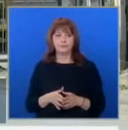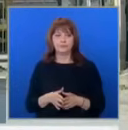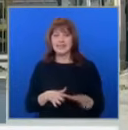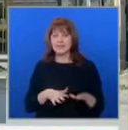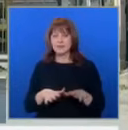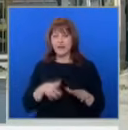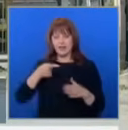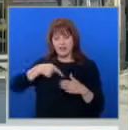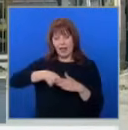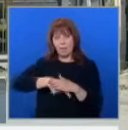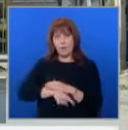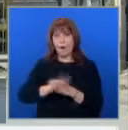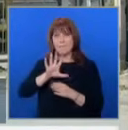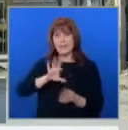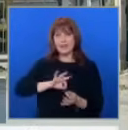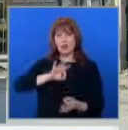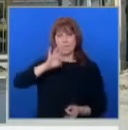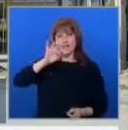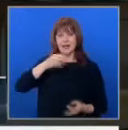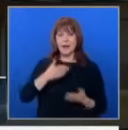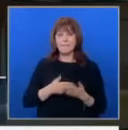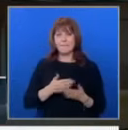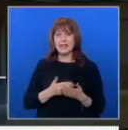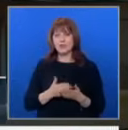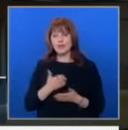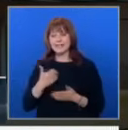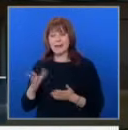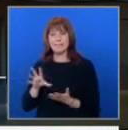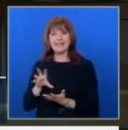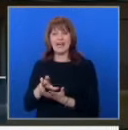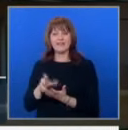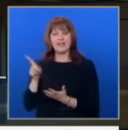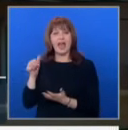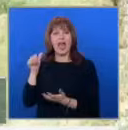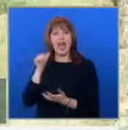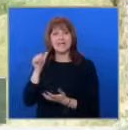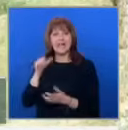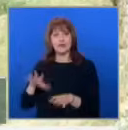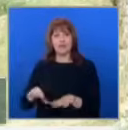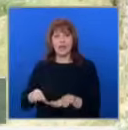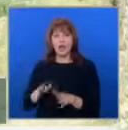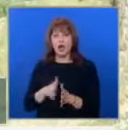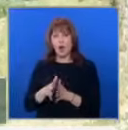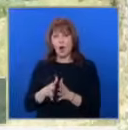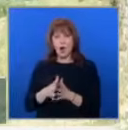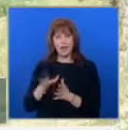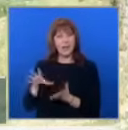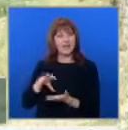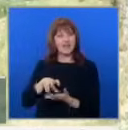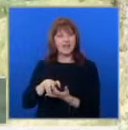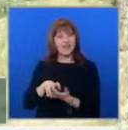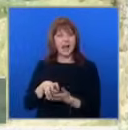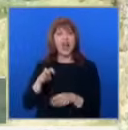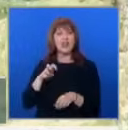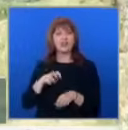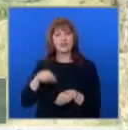Трусът е бил на дълбочина от 5 км близо до най-западния квартал на Асеновград, потвърдиха сейзмолозите от БАН. Хората от Асеновградския квартал Долни